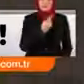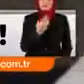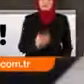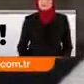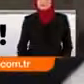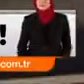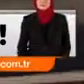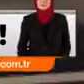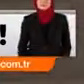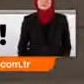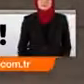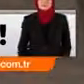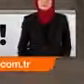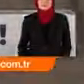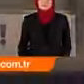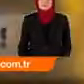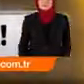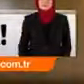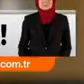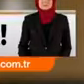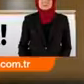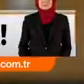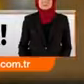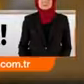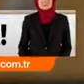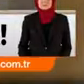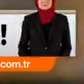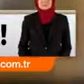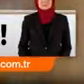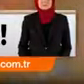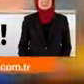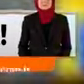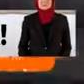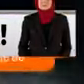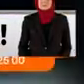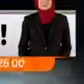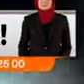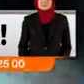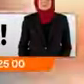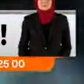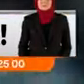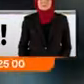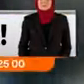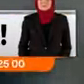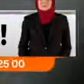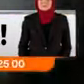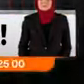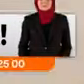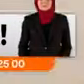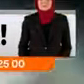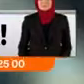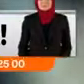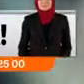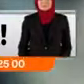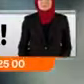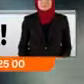bedava altında Cihangir'e aşağısı Cihan gözüküyor mu Evet şimdi iki dakika döneceğiz bir şey işte